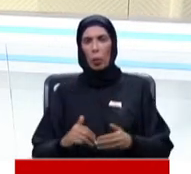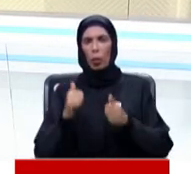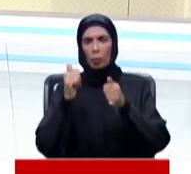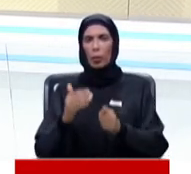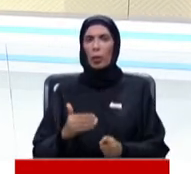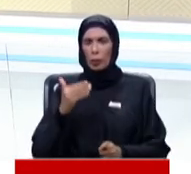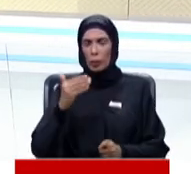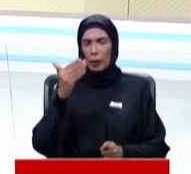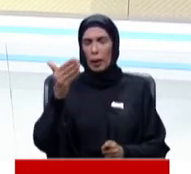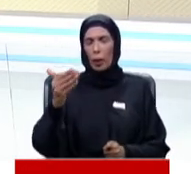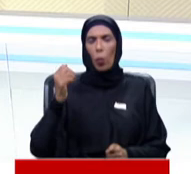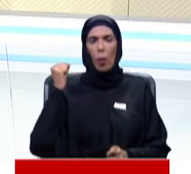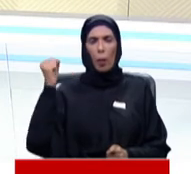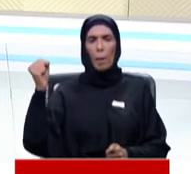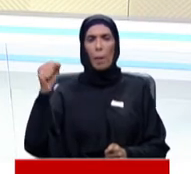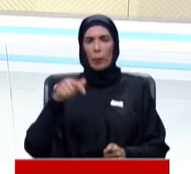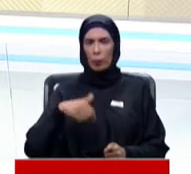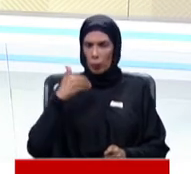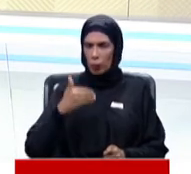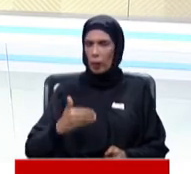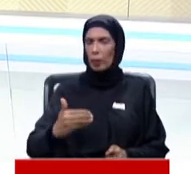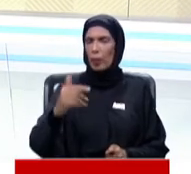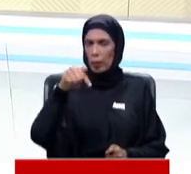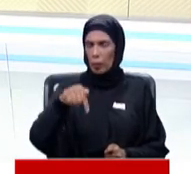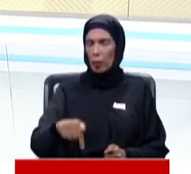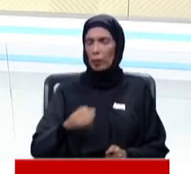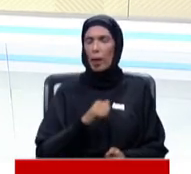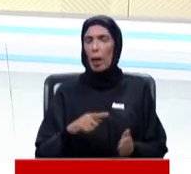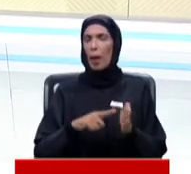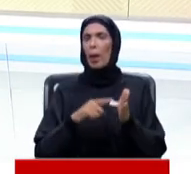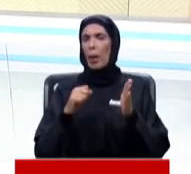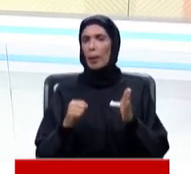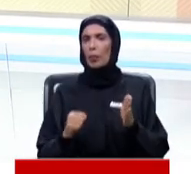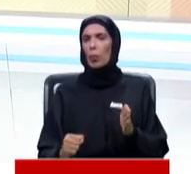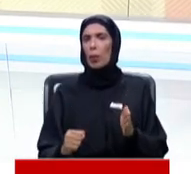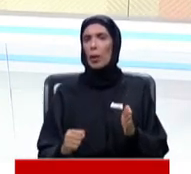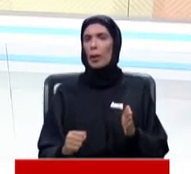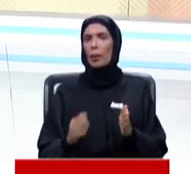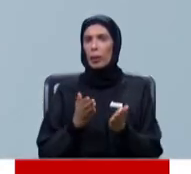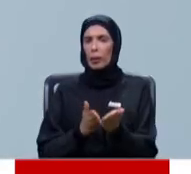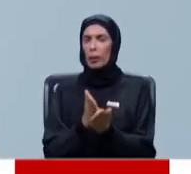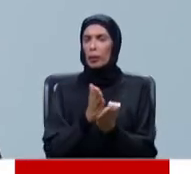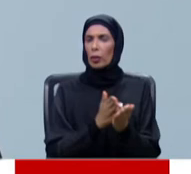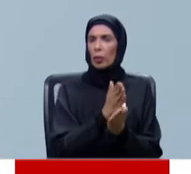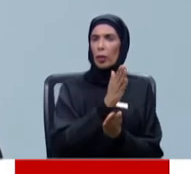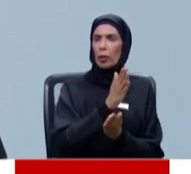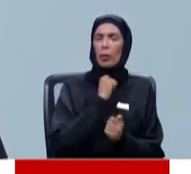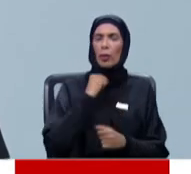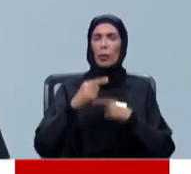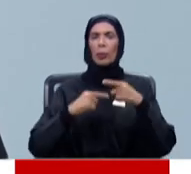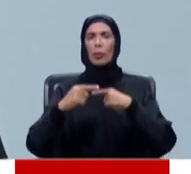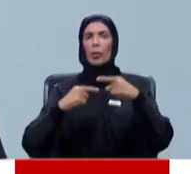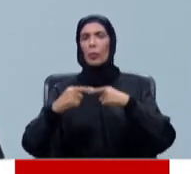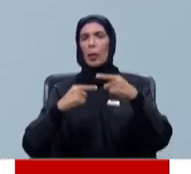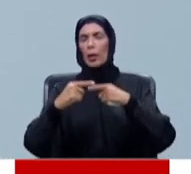التطلعات والرؤى الوطنية. هذا ويمضي القائمون على معهد الإدارة العامة إلى تهيئة السبل كافة من أجل الاستمرار في تطوير